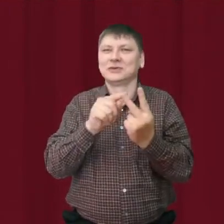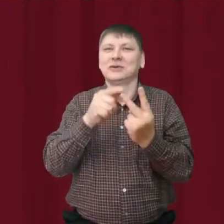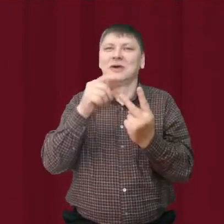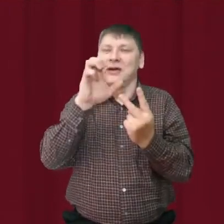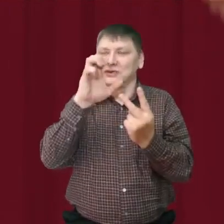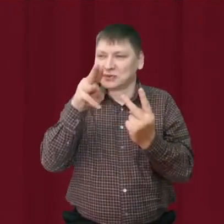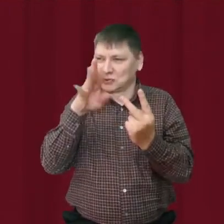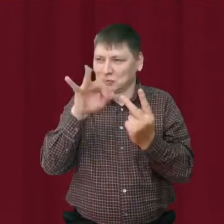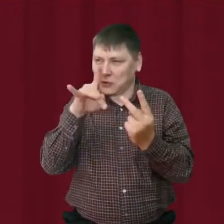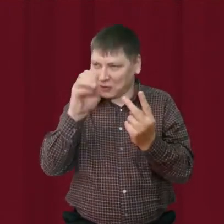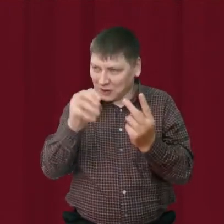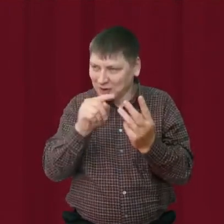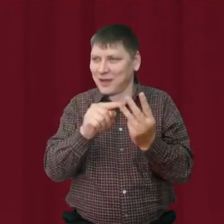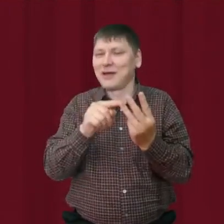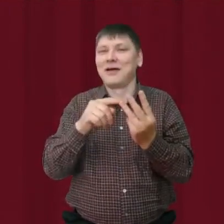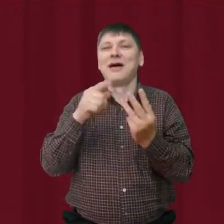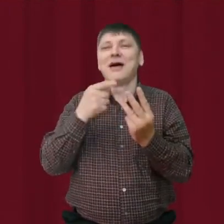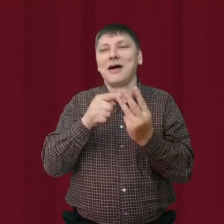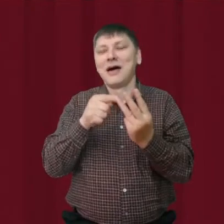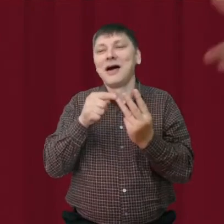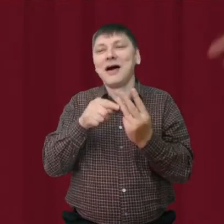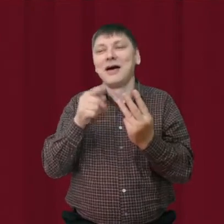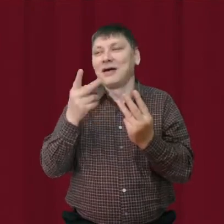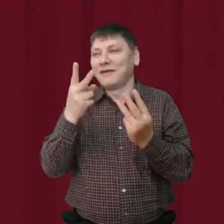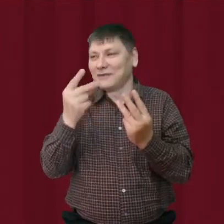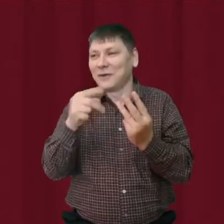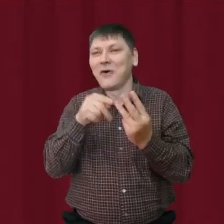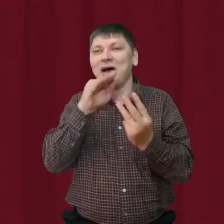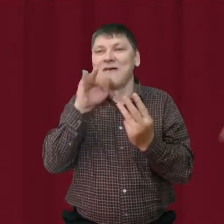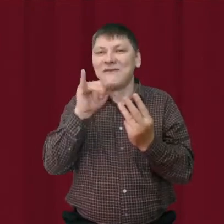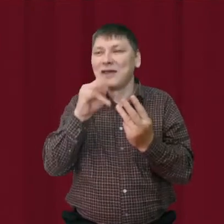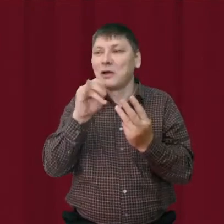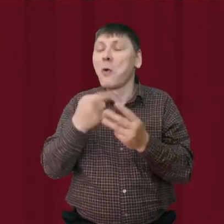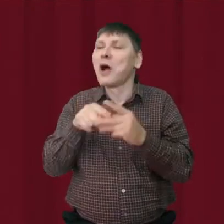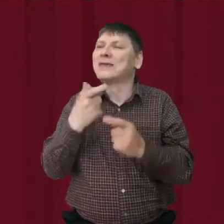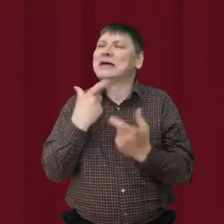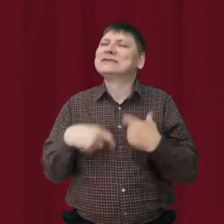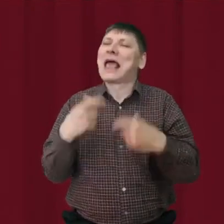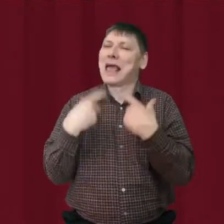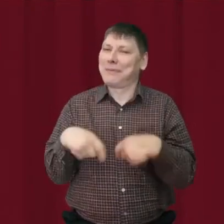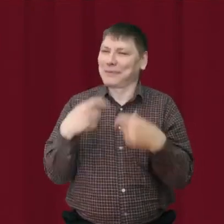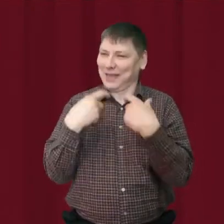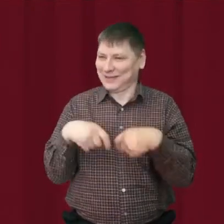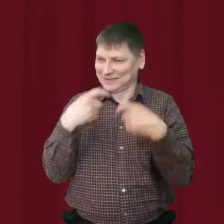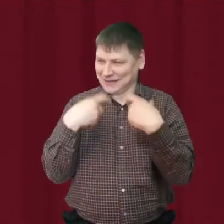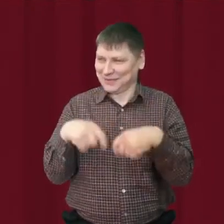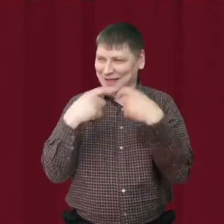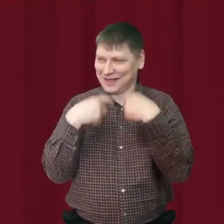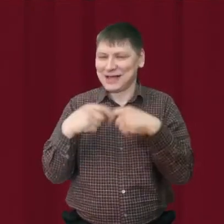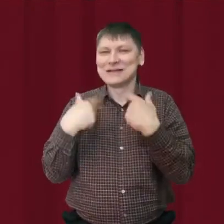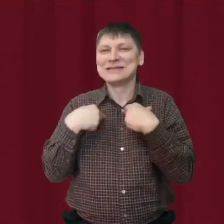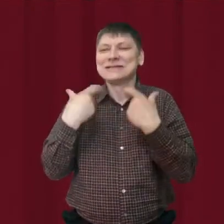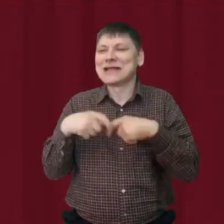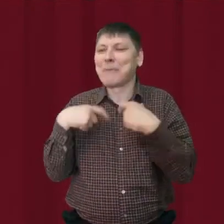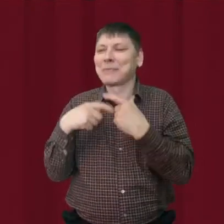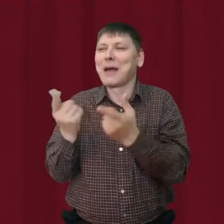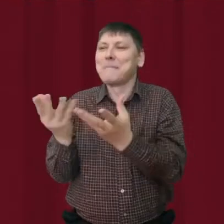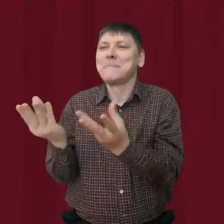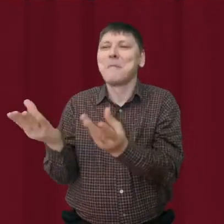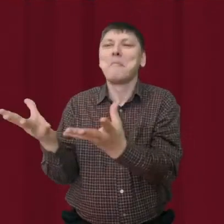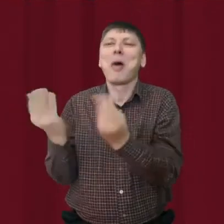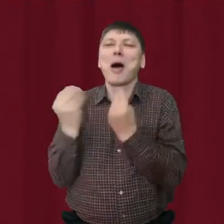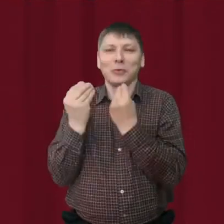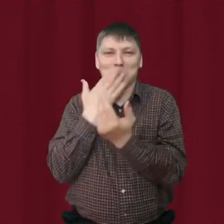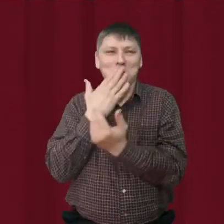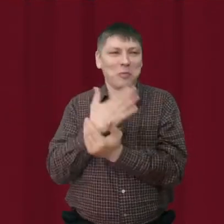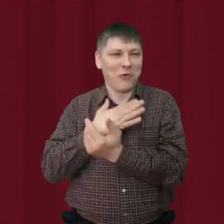получает, на том, что он принимает, что ему нравится, что затрагивает его чувства, что его приводит определенный восторг, как потребителя этой любви, как